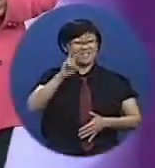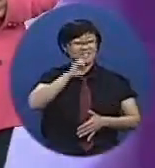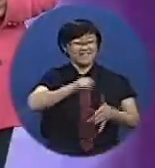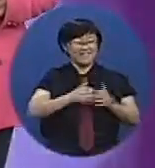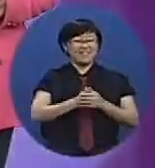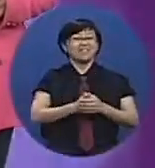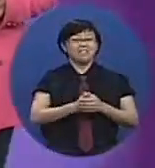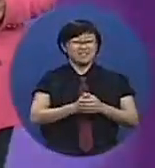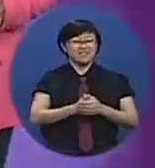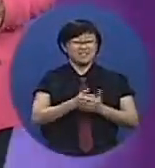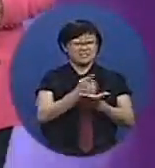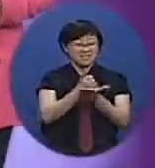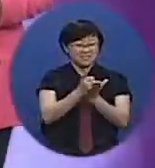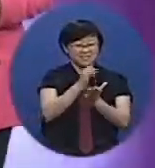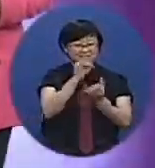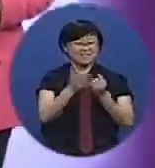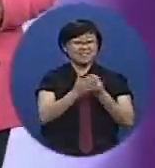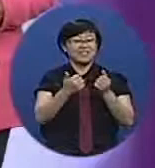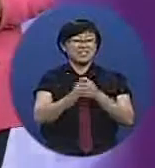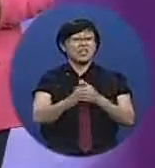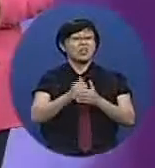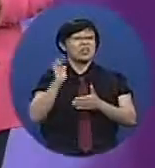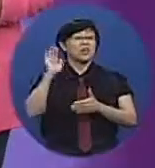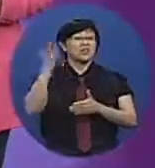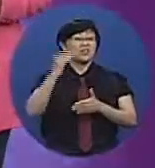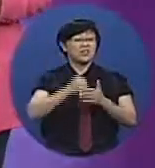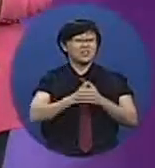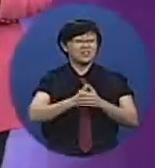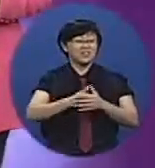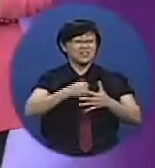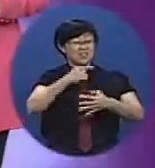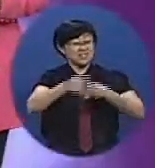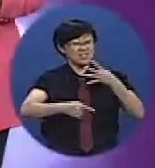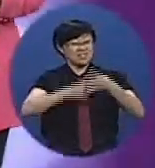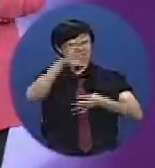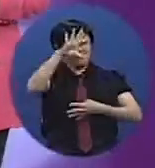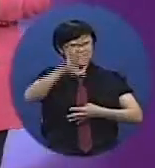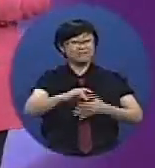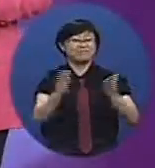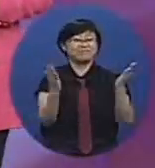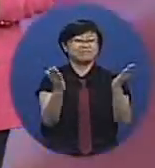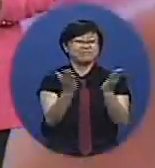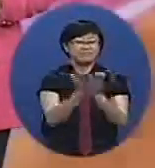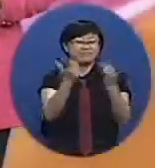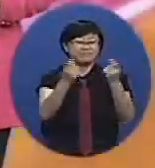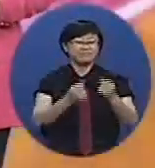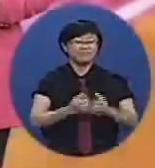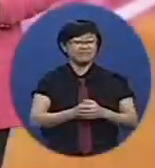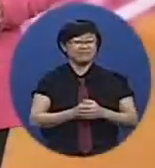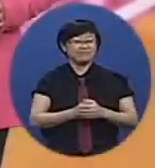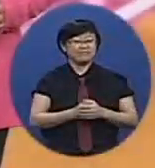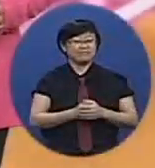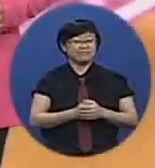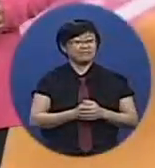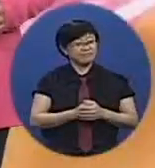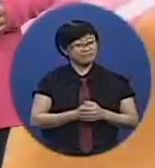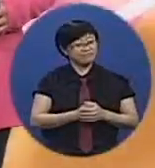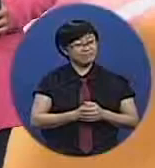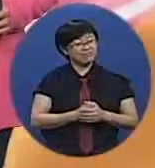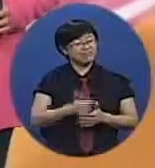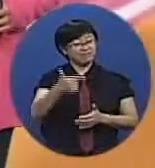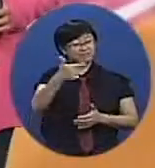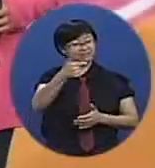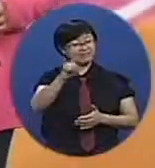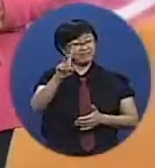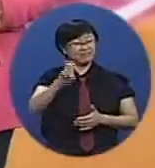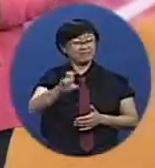나그네의 나침반이냐 예, 예, 예. 요즘 노래하고 저 계절하고 어울리는 노래입니다. 그거 위키리가 불렀나 누가 불렀나